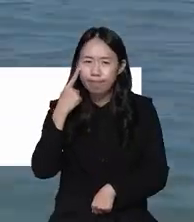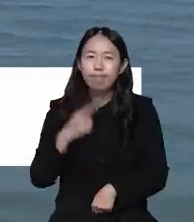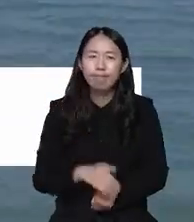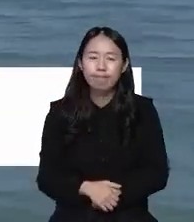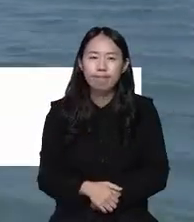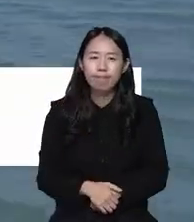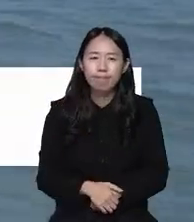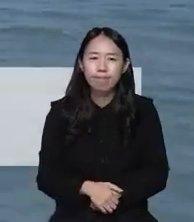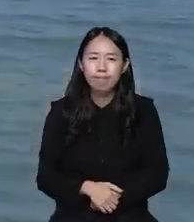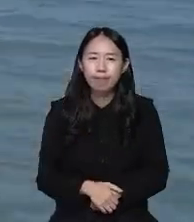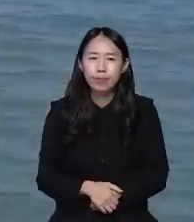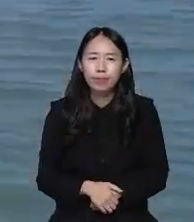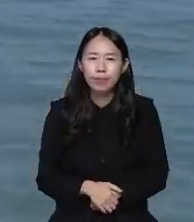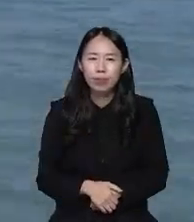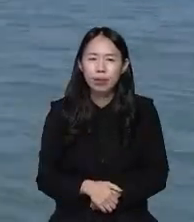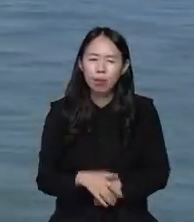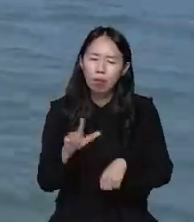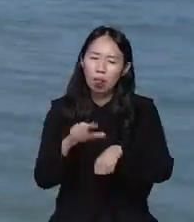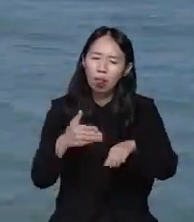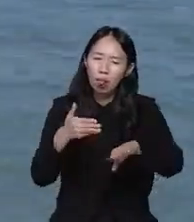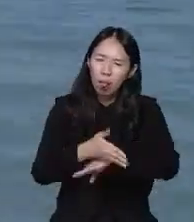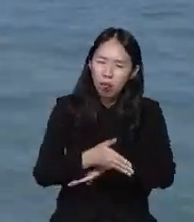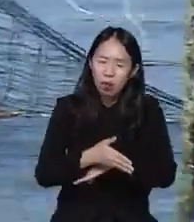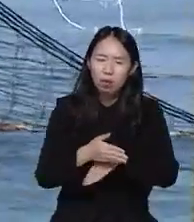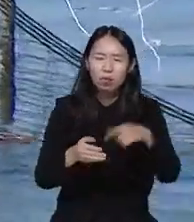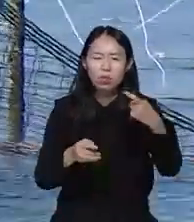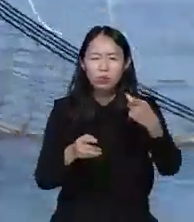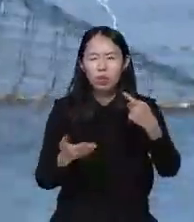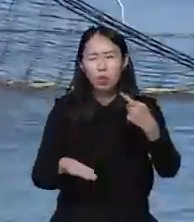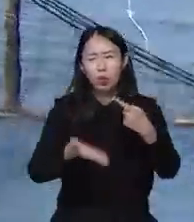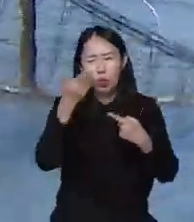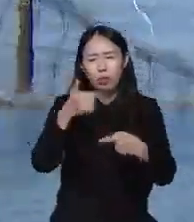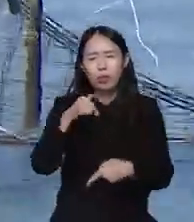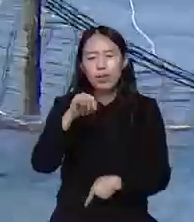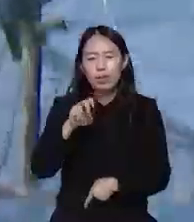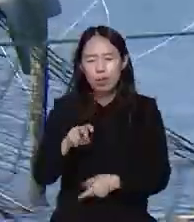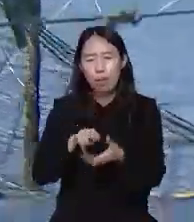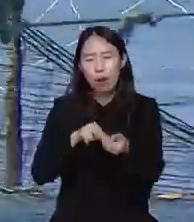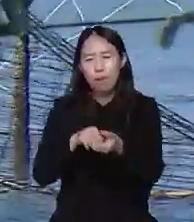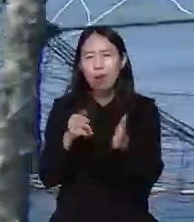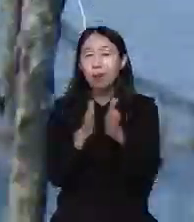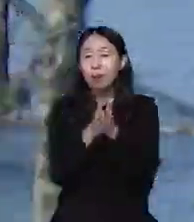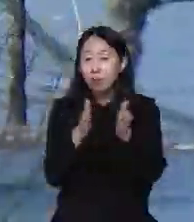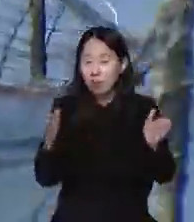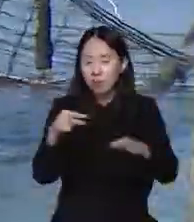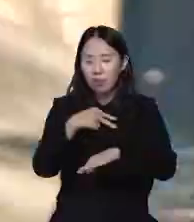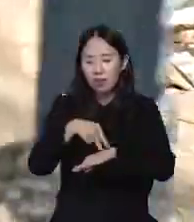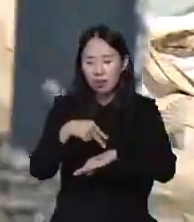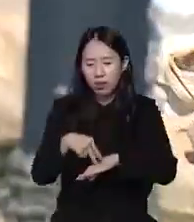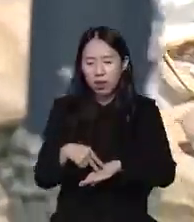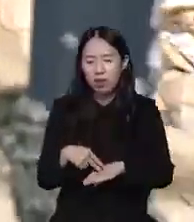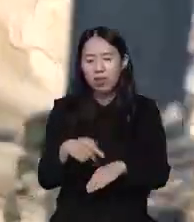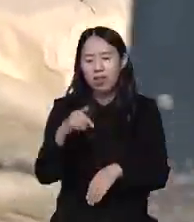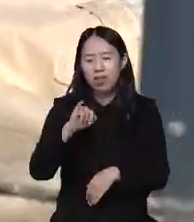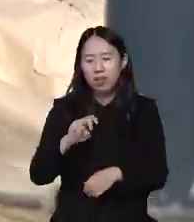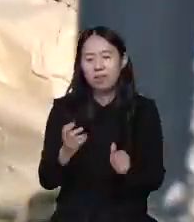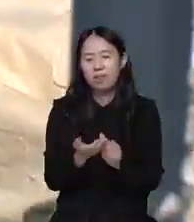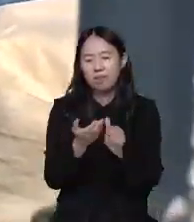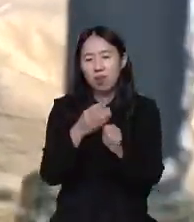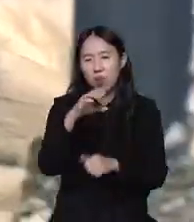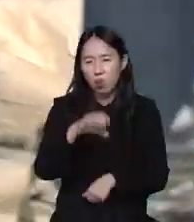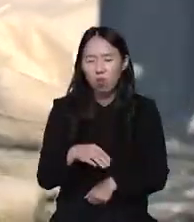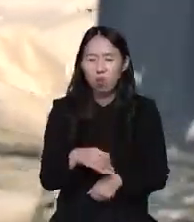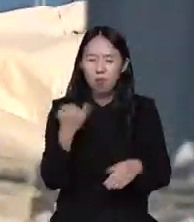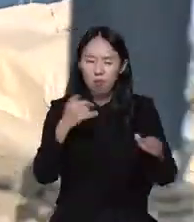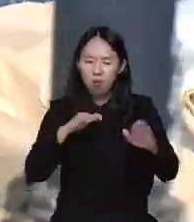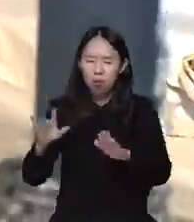지나봐야. 늦은 채묘로 다음 달 초에야 흑김 출하가 예상되는 전남 서남의 김 양식장. 바닷물